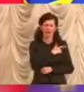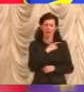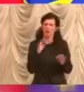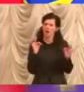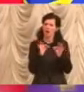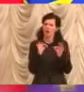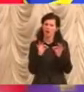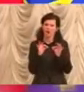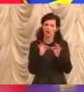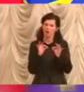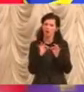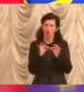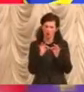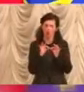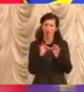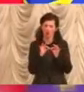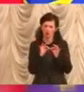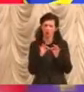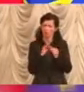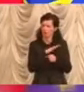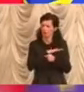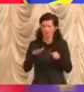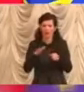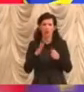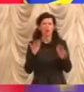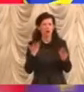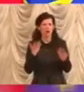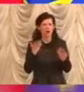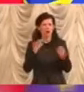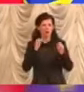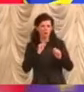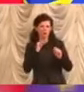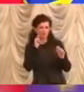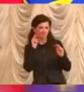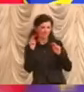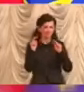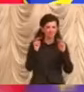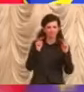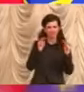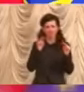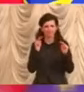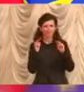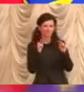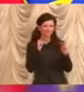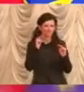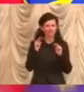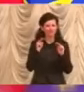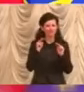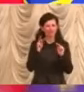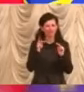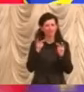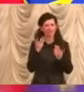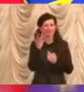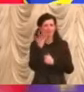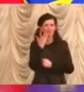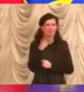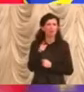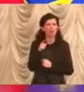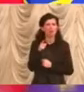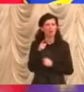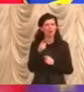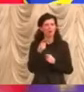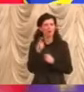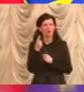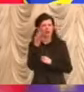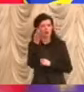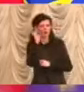ricostruzione qualche retroscenista mira a offrire una rappresentazione diversificata dalle